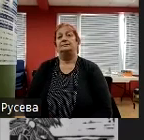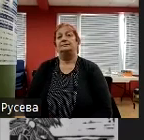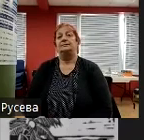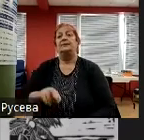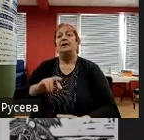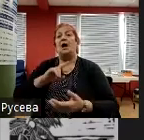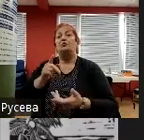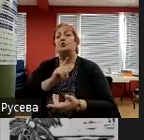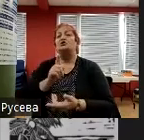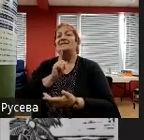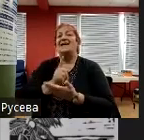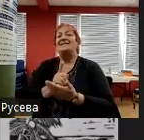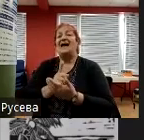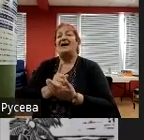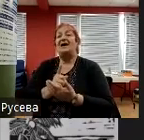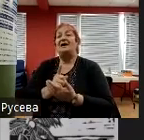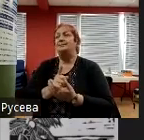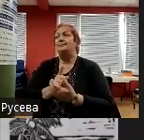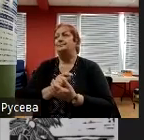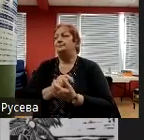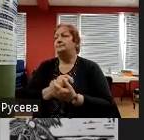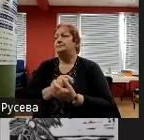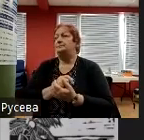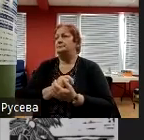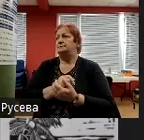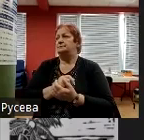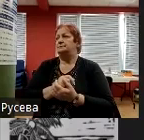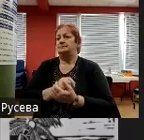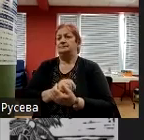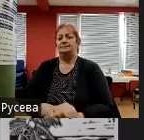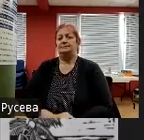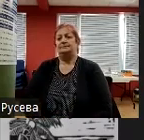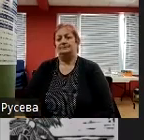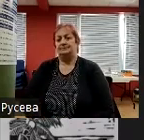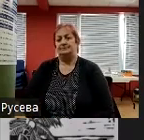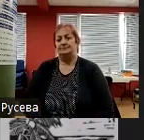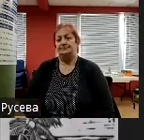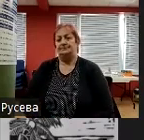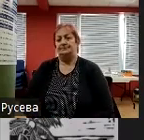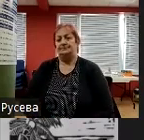Другото е, че не трябва да се използват и само на секунда